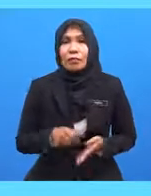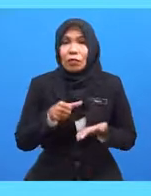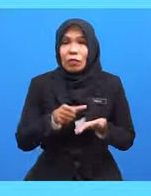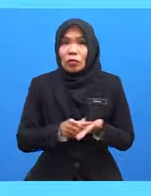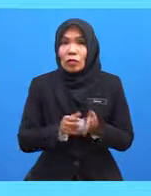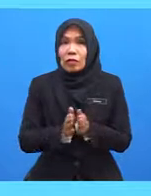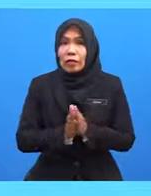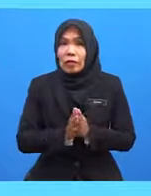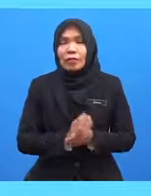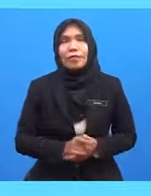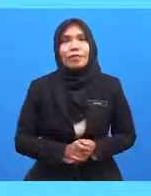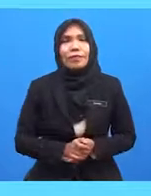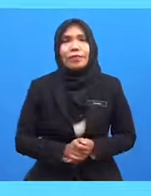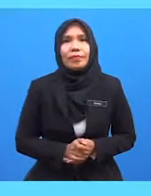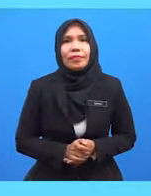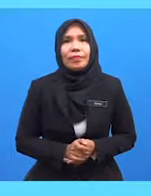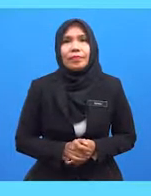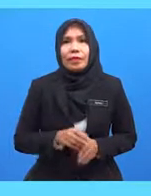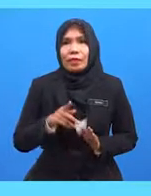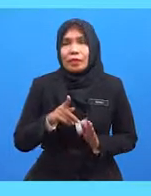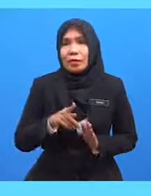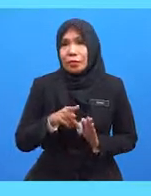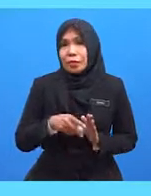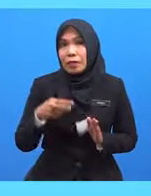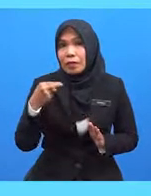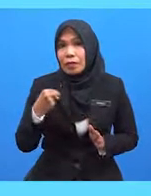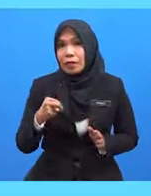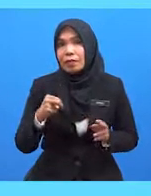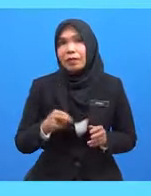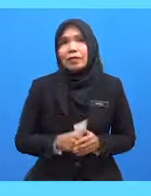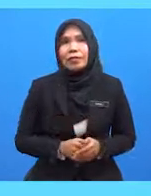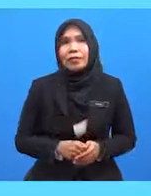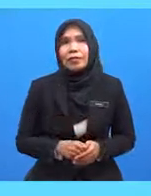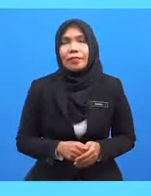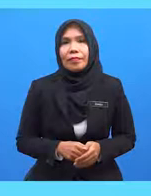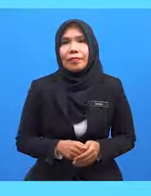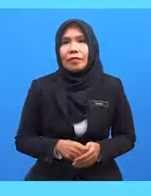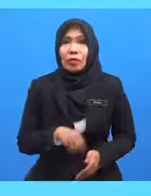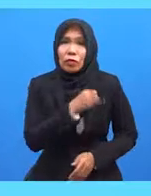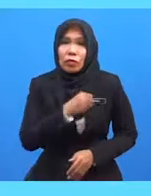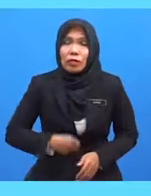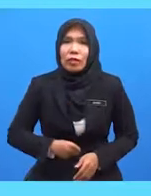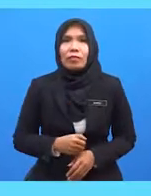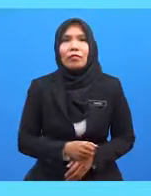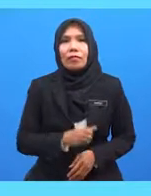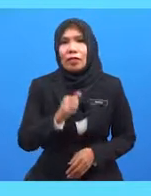tulisan Jawi kepada Kapitan Inggeris James Lancaster dalam tahun